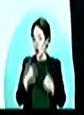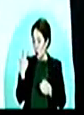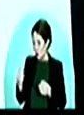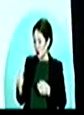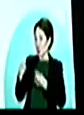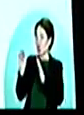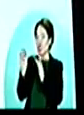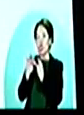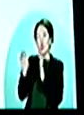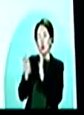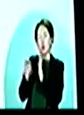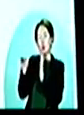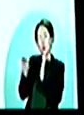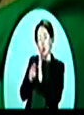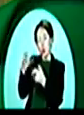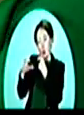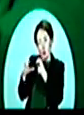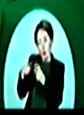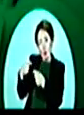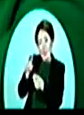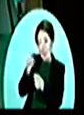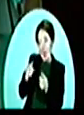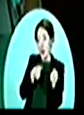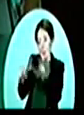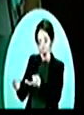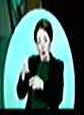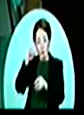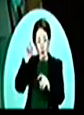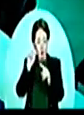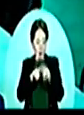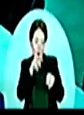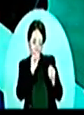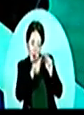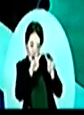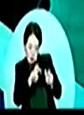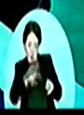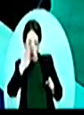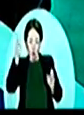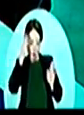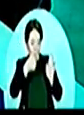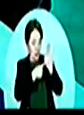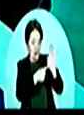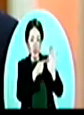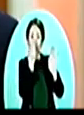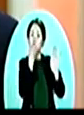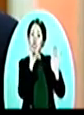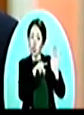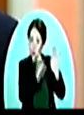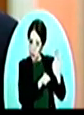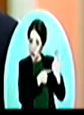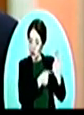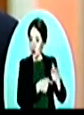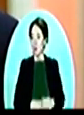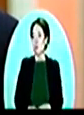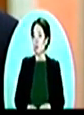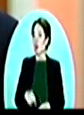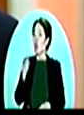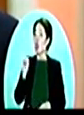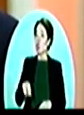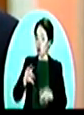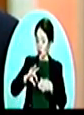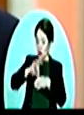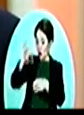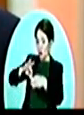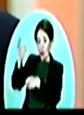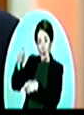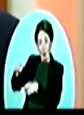дунд үйлдвэрлэл эрхлэгчдэд зээл олгохыг зорж шалгуулалтын үйл явцыг шилэн болгосон. Энэ удаагийн сонгон шалгуулалт бол